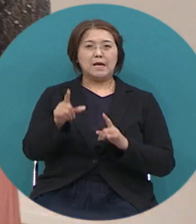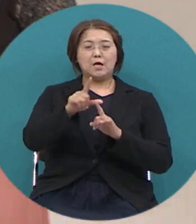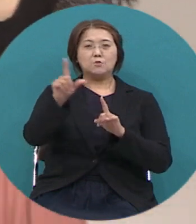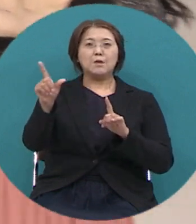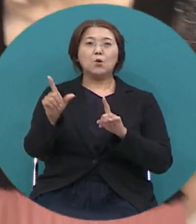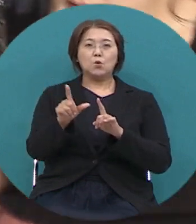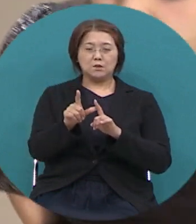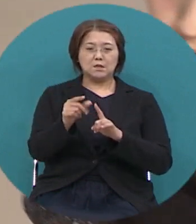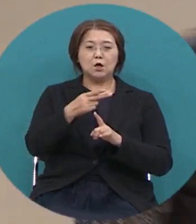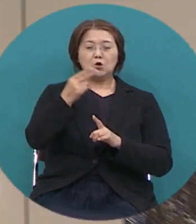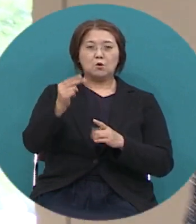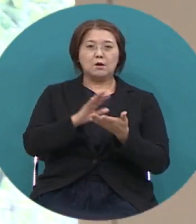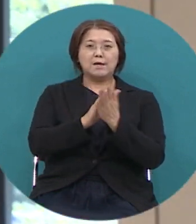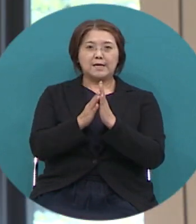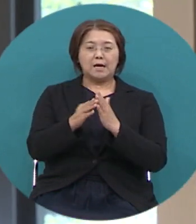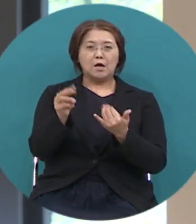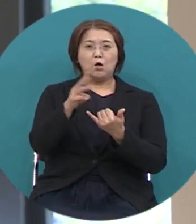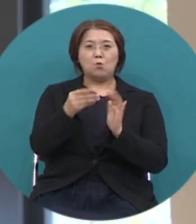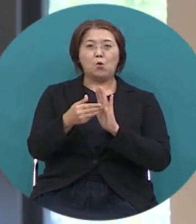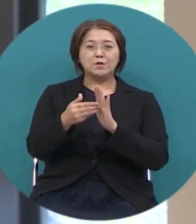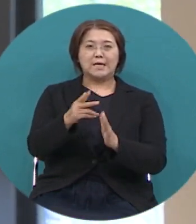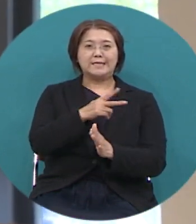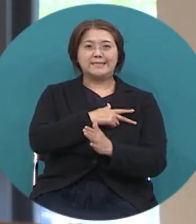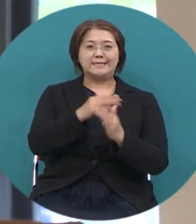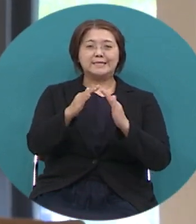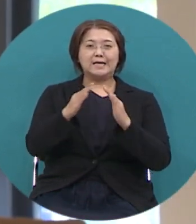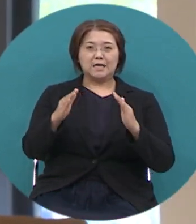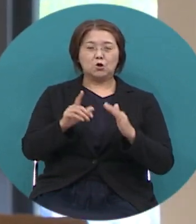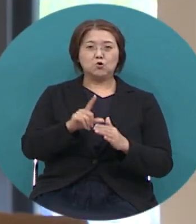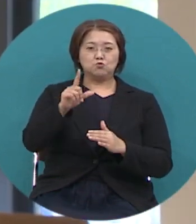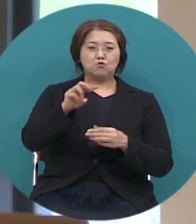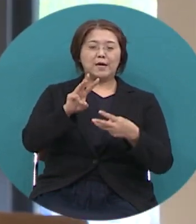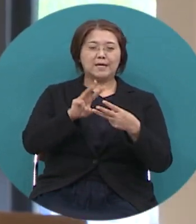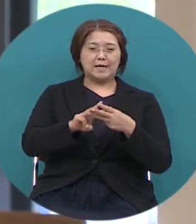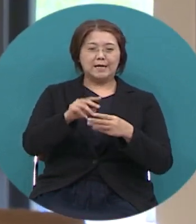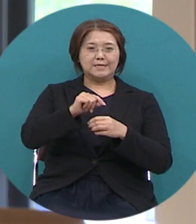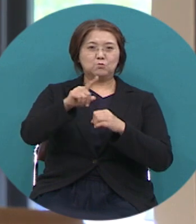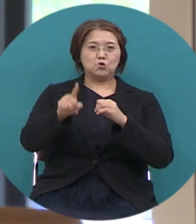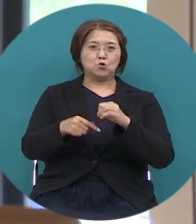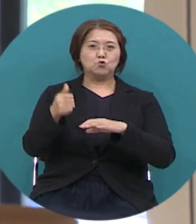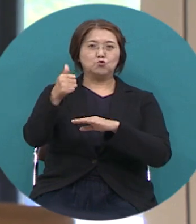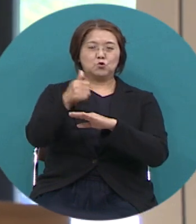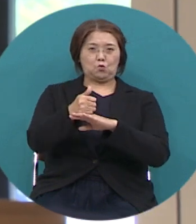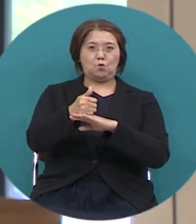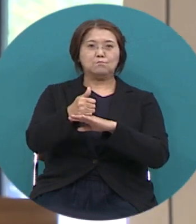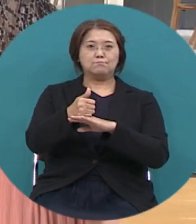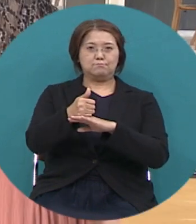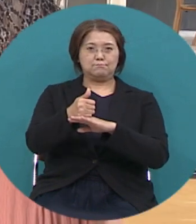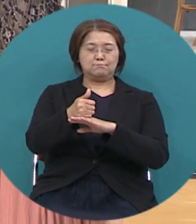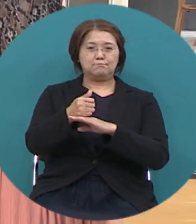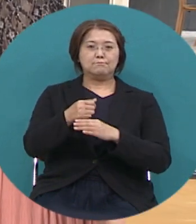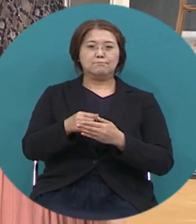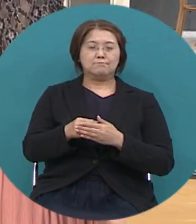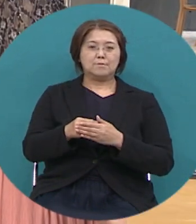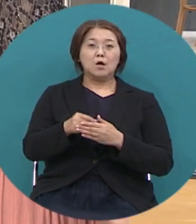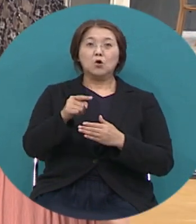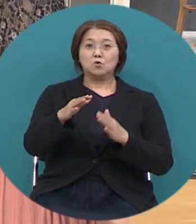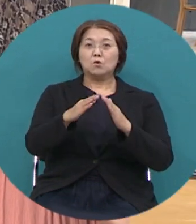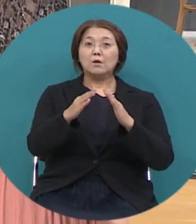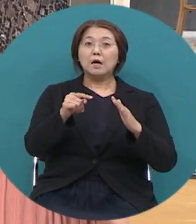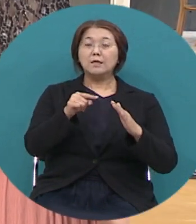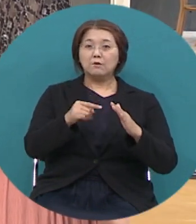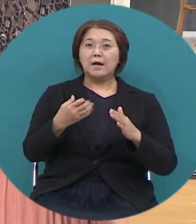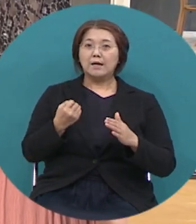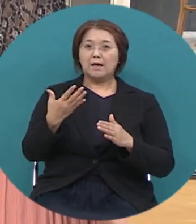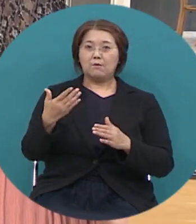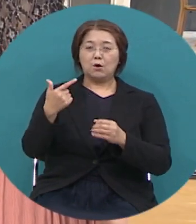NPO 法人富山県防災医師会の上田志保事務局長です。会では令和